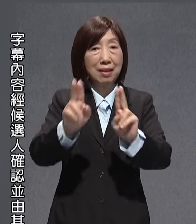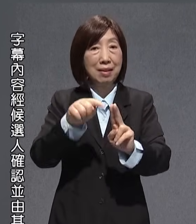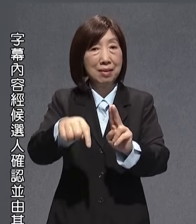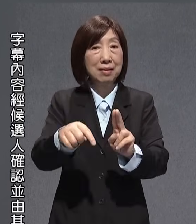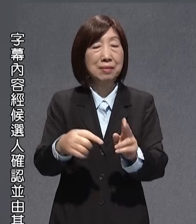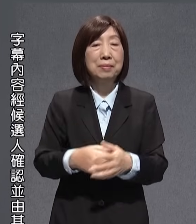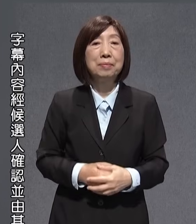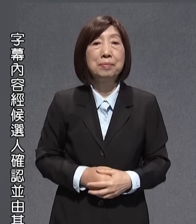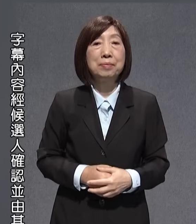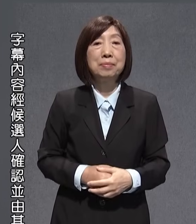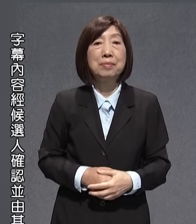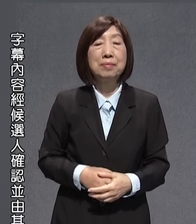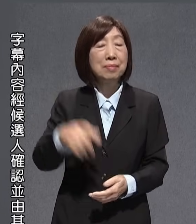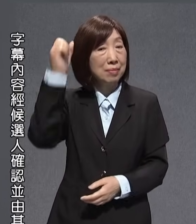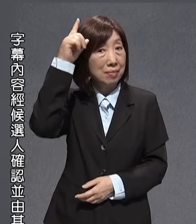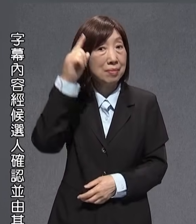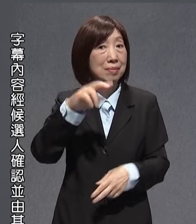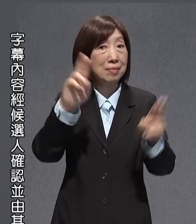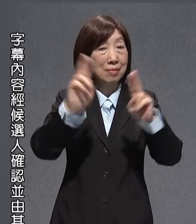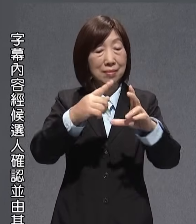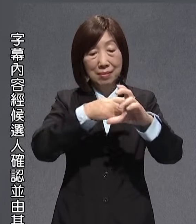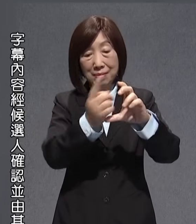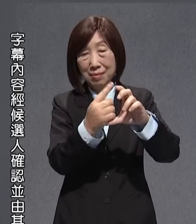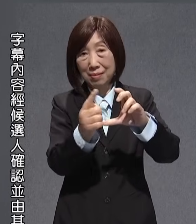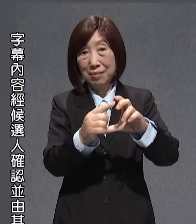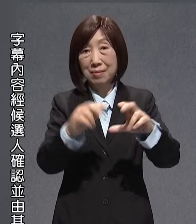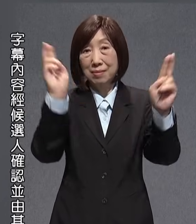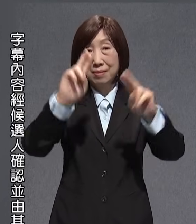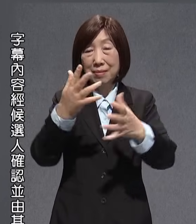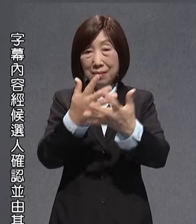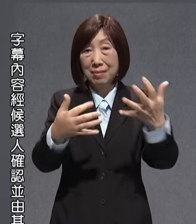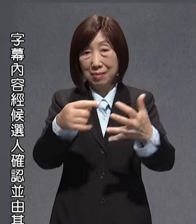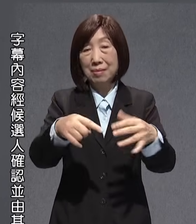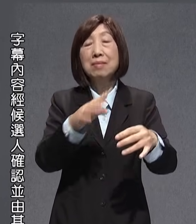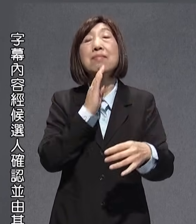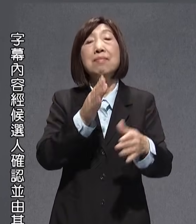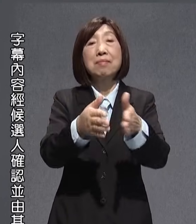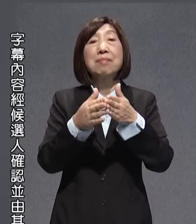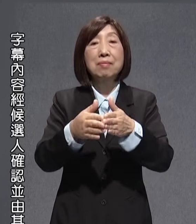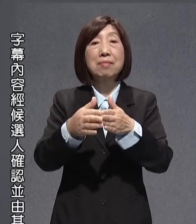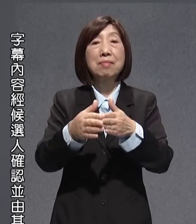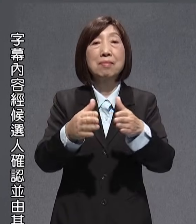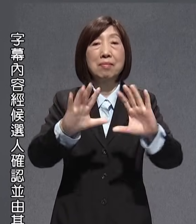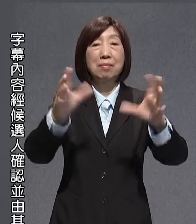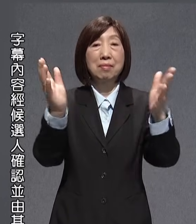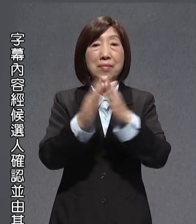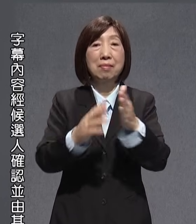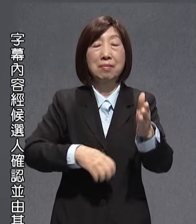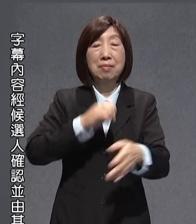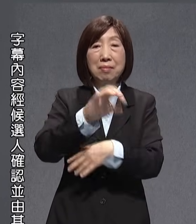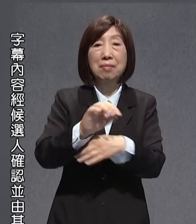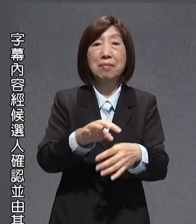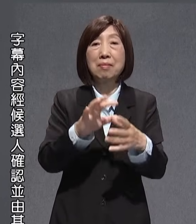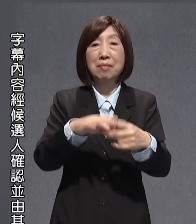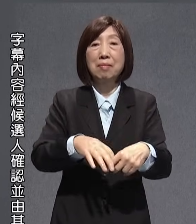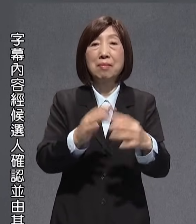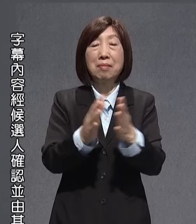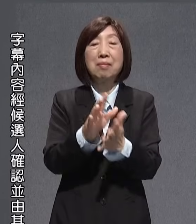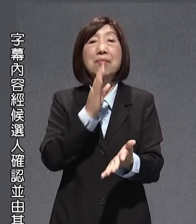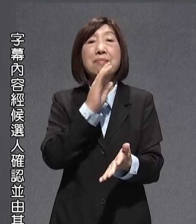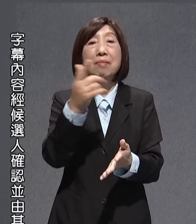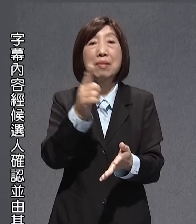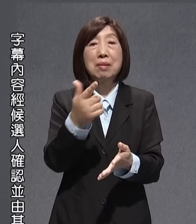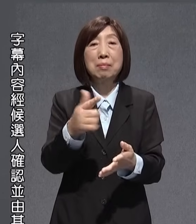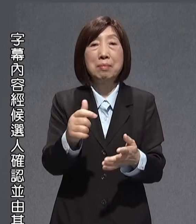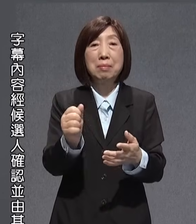个智慧电表跟智慧电网，这都是需要国家很大的投资才能够完整建立，才不会说一只小动物就造